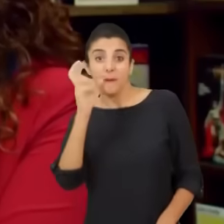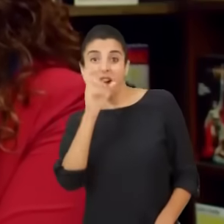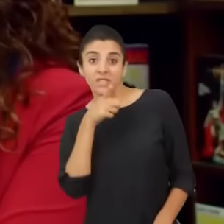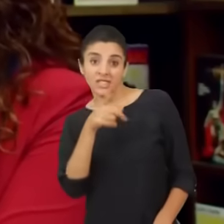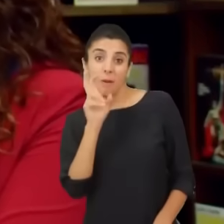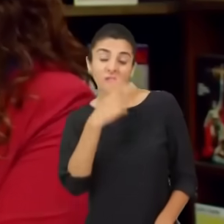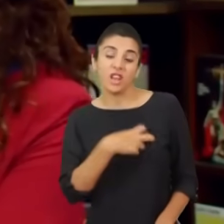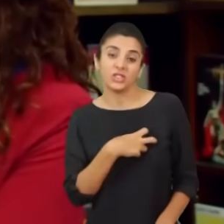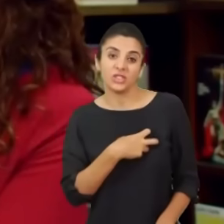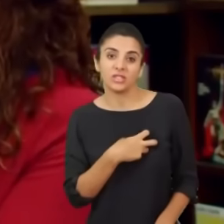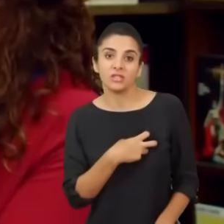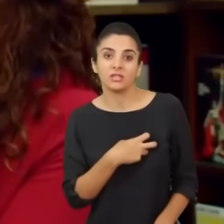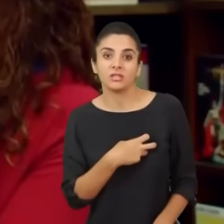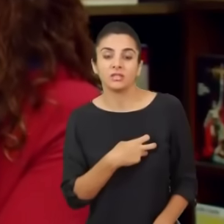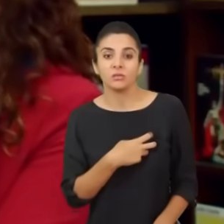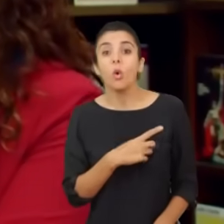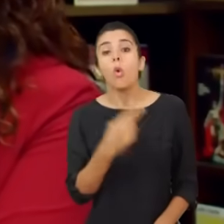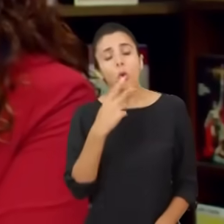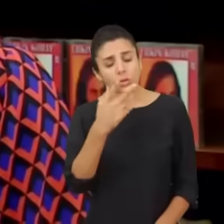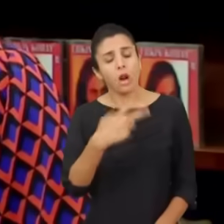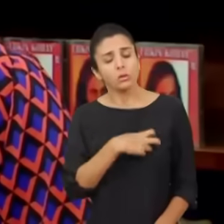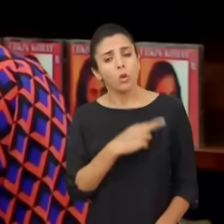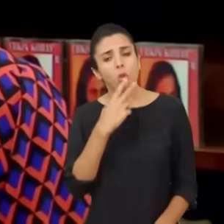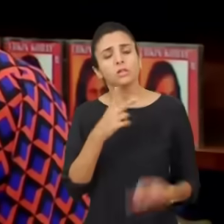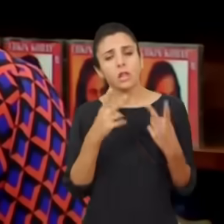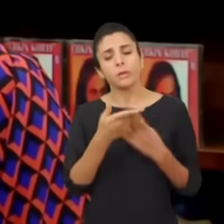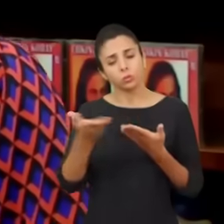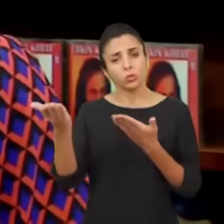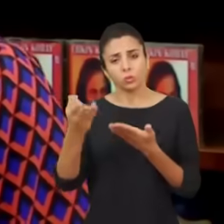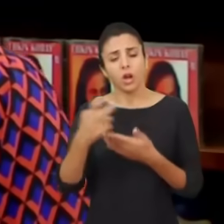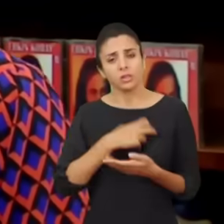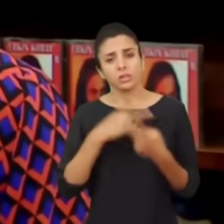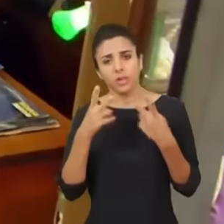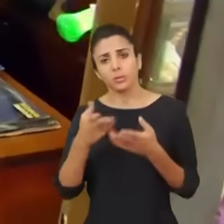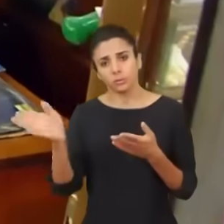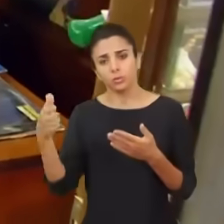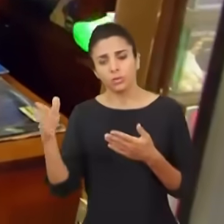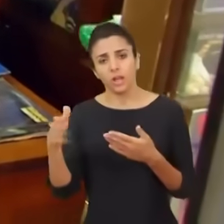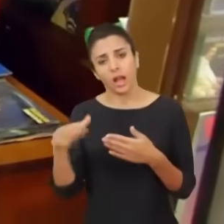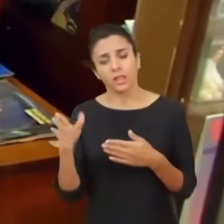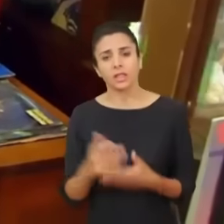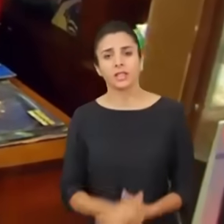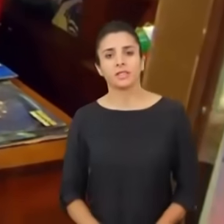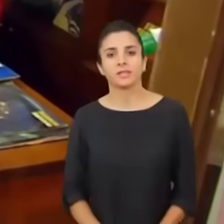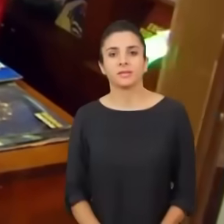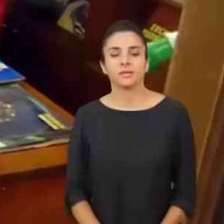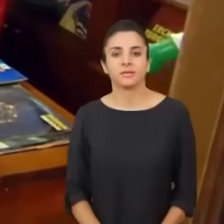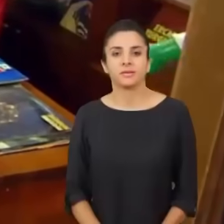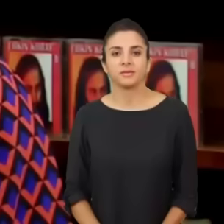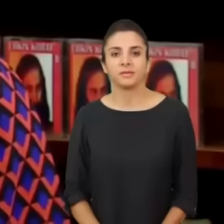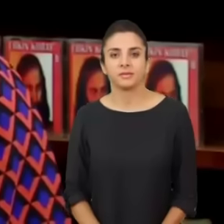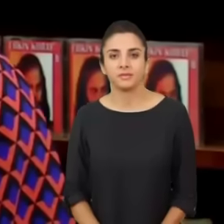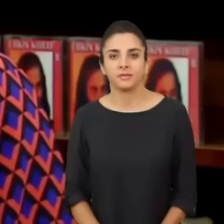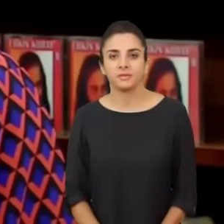Şahin Ahizi'yi şaşkınlıkla kulağına götürdü. Konuş Mavişin'le, geç de konuş Mavişin'le. Geç konuş Mavişin'le, geç. Tezgahın arkasına geçiyor. Geç